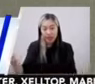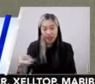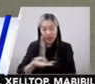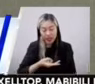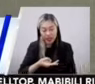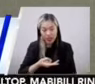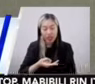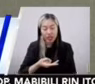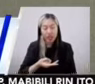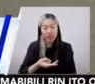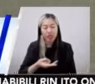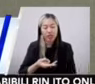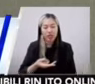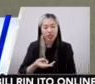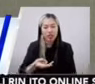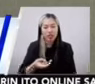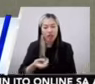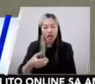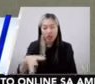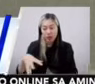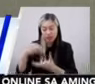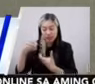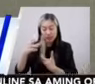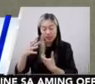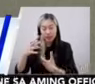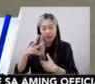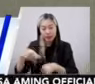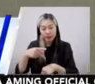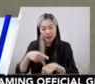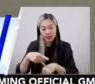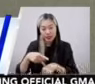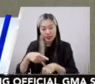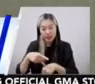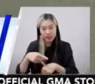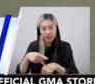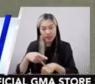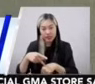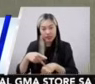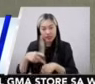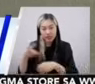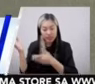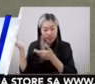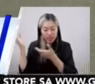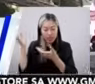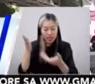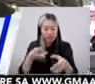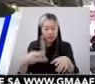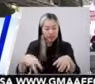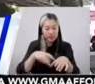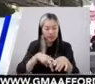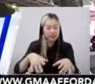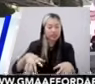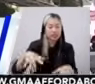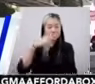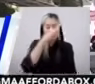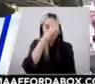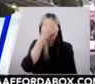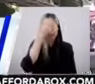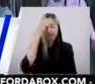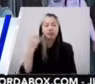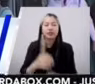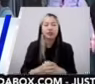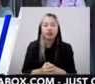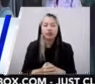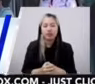bansa natin, tapos kung may hinatid dito, tapos sila na yung backload palabas. So walang record. Batay sa intel ng